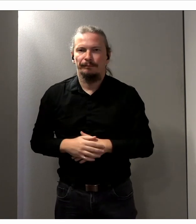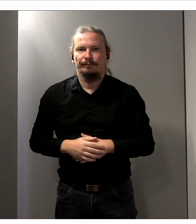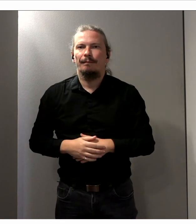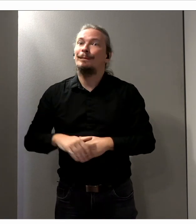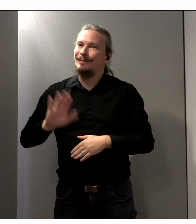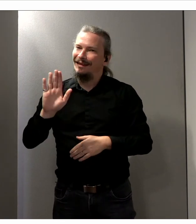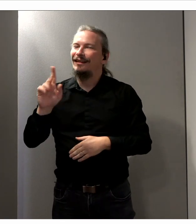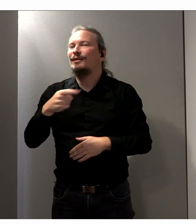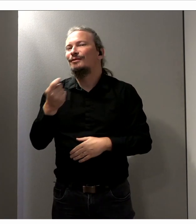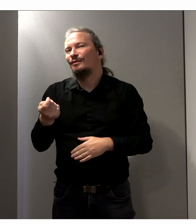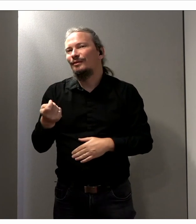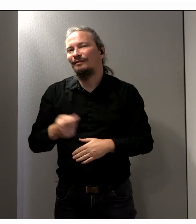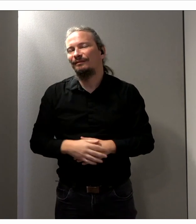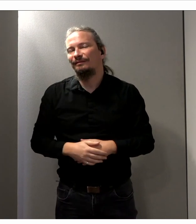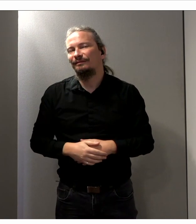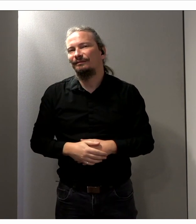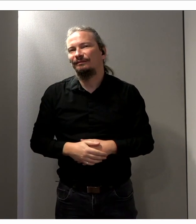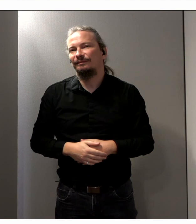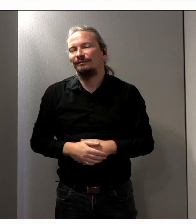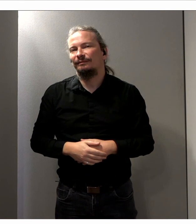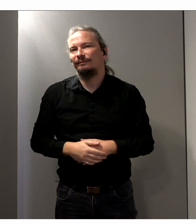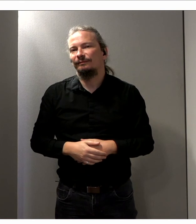effectivement ce qui est rendu